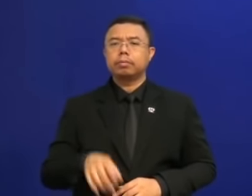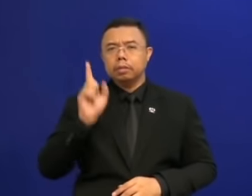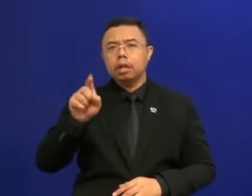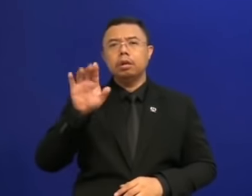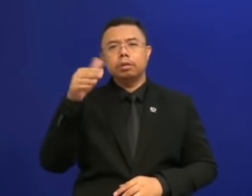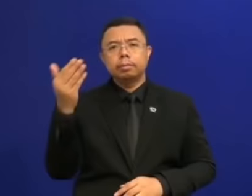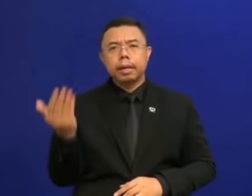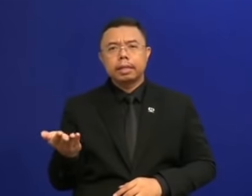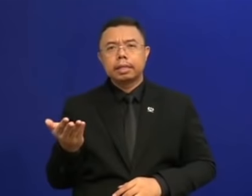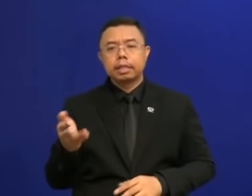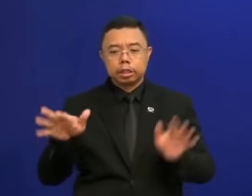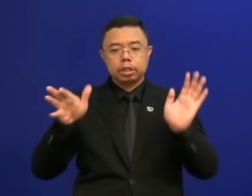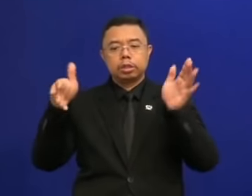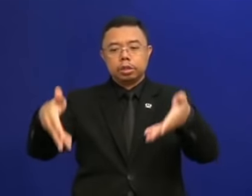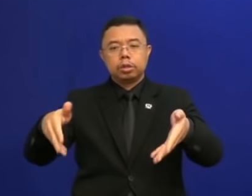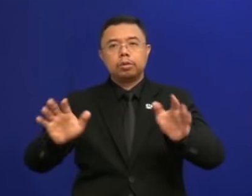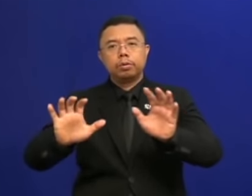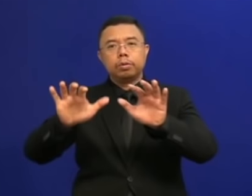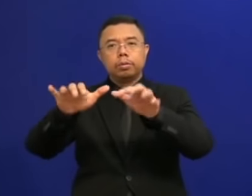Harus mati, dikubur.